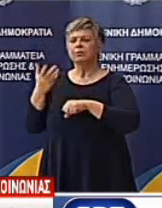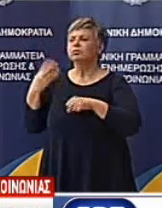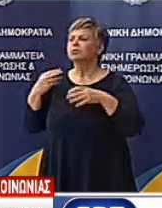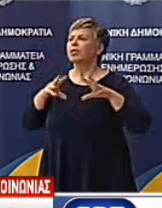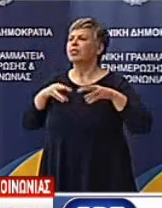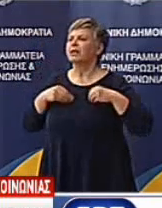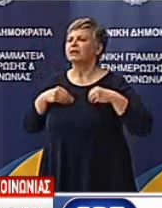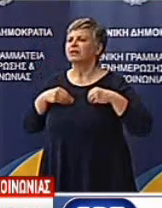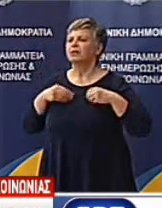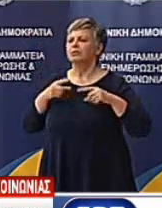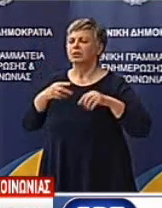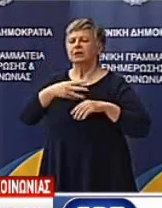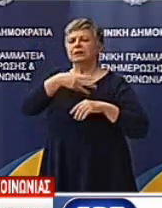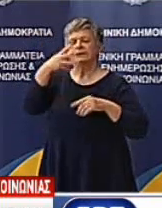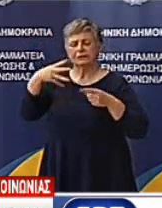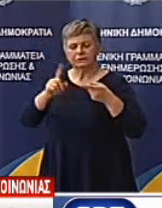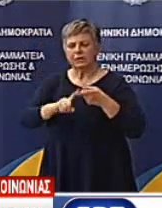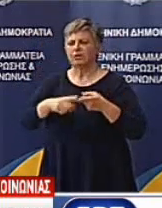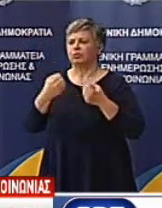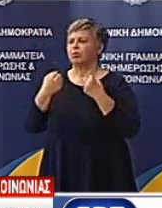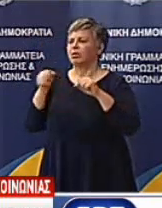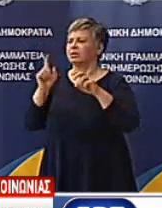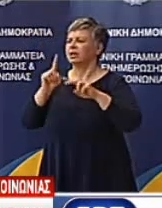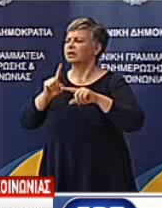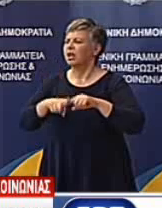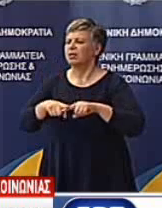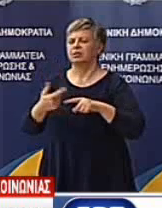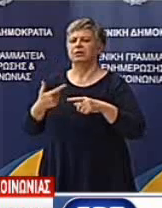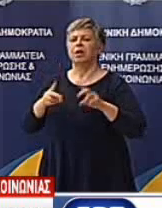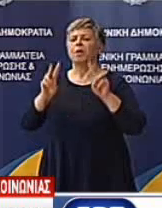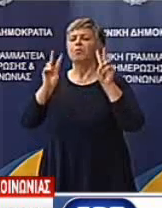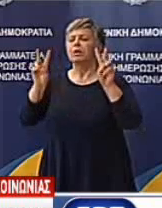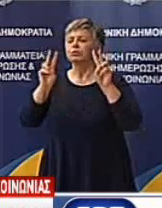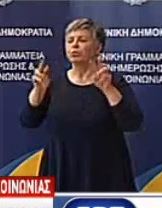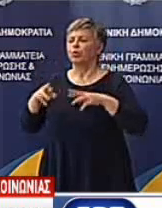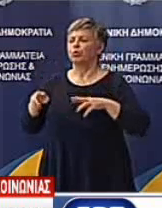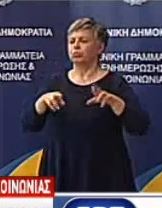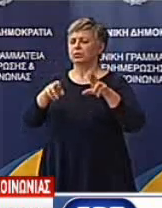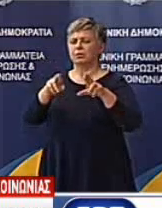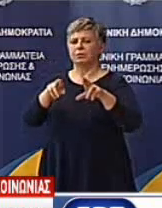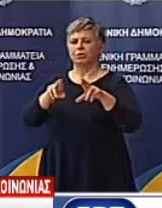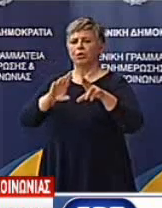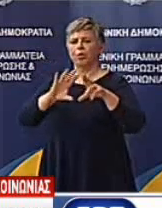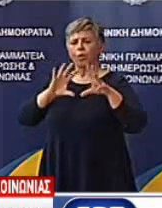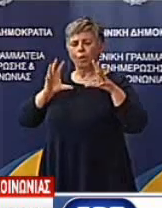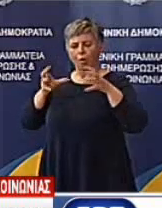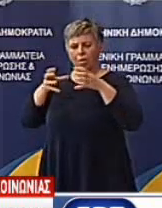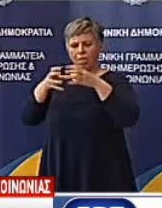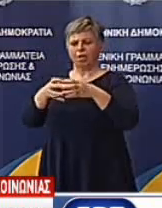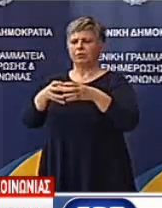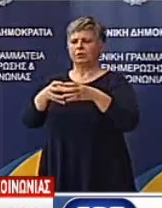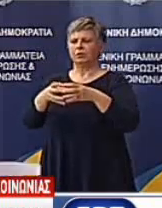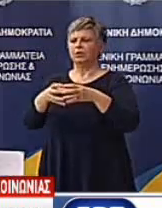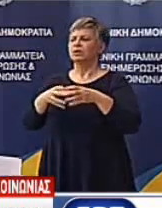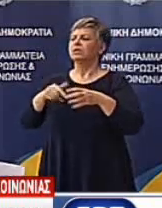Ποτάμι, εκτός αν πίστευαν ότι δεν έχουν διαβάσει αυτή τη συμφωνία, αλλά δεν νομίζω. Αυτό το έκανε μια φορά κάποιος άλλος,